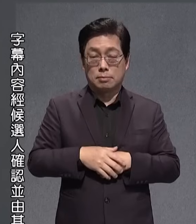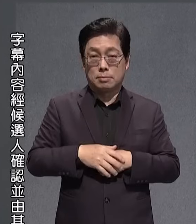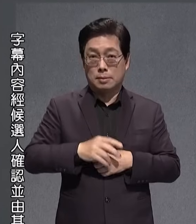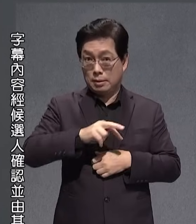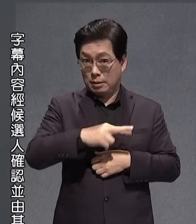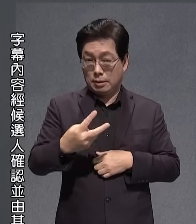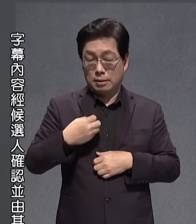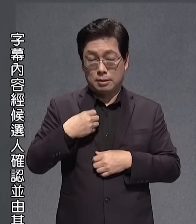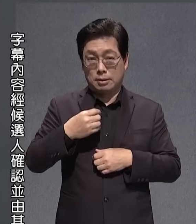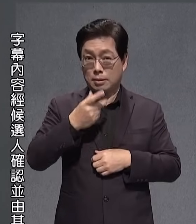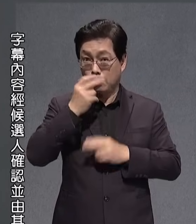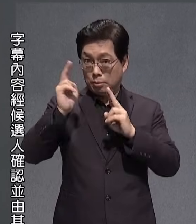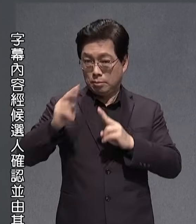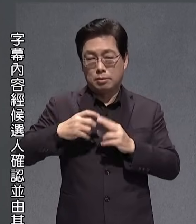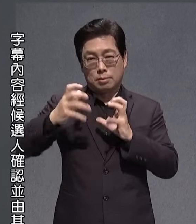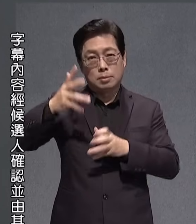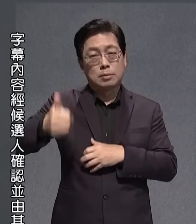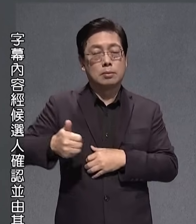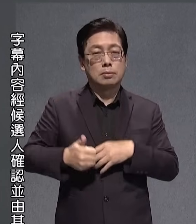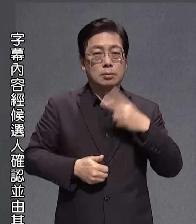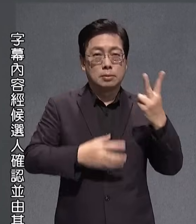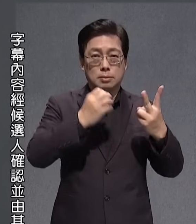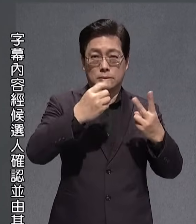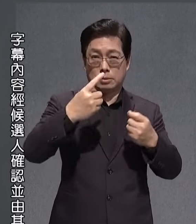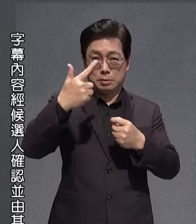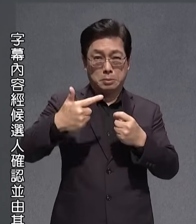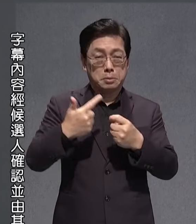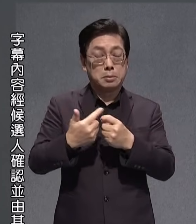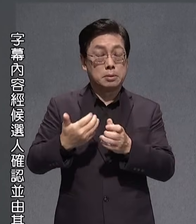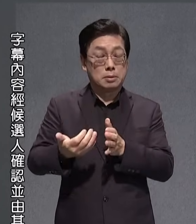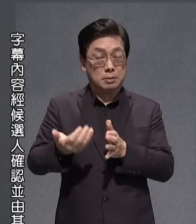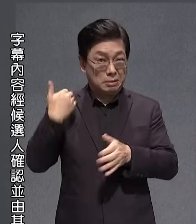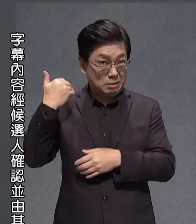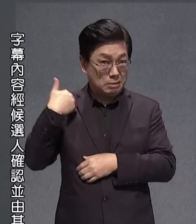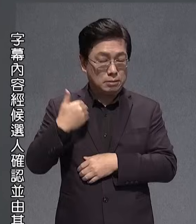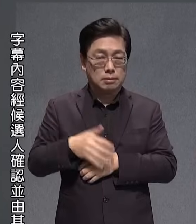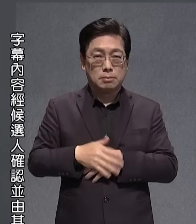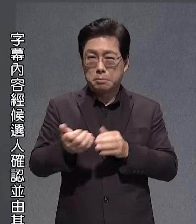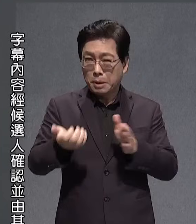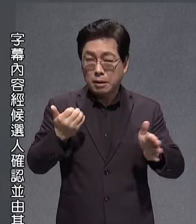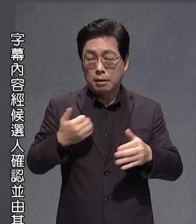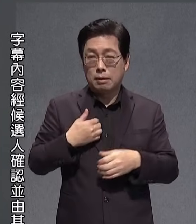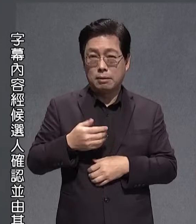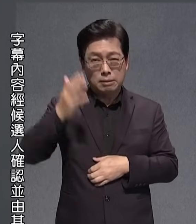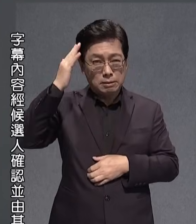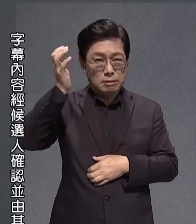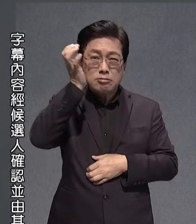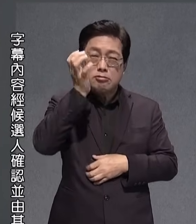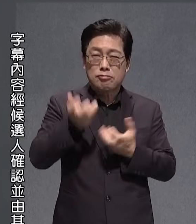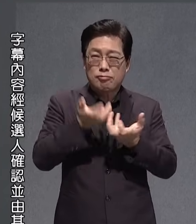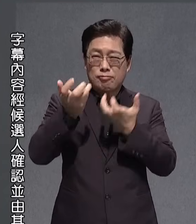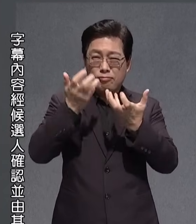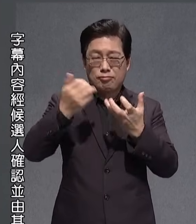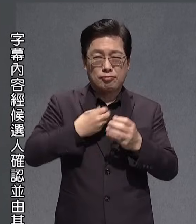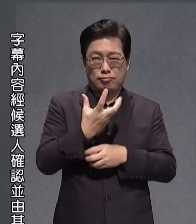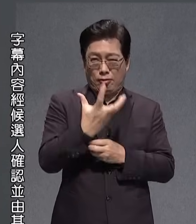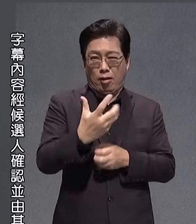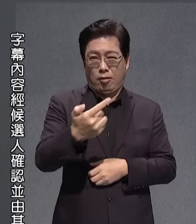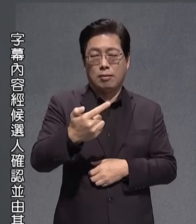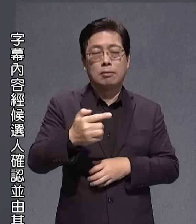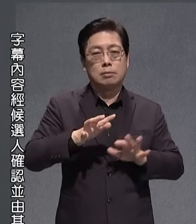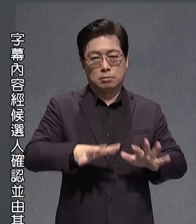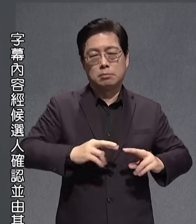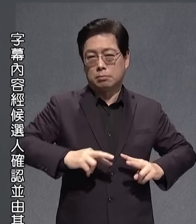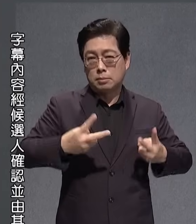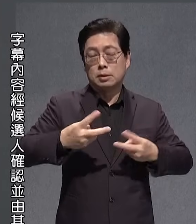型的总统。在面对2016年以前燃煤的比例非常非常的高，所以蔡总统提